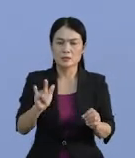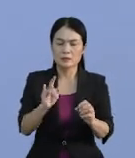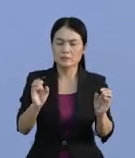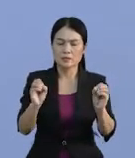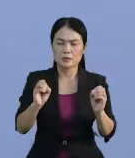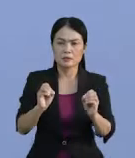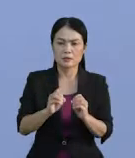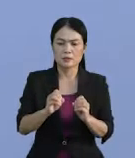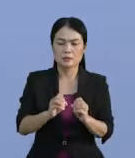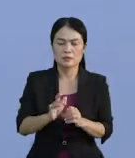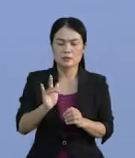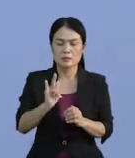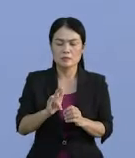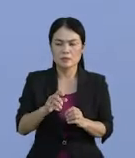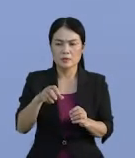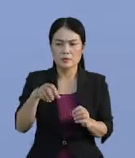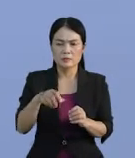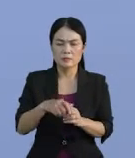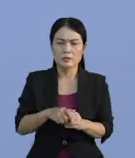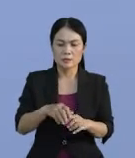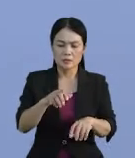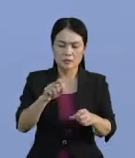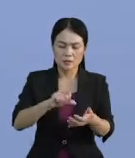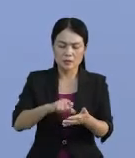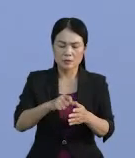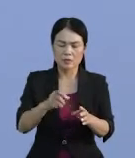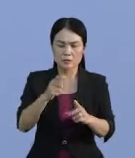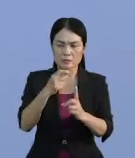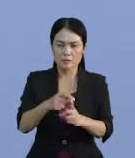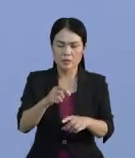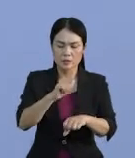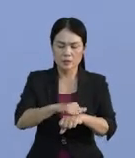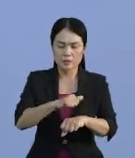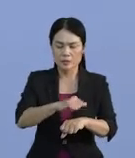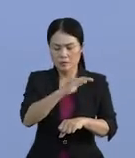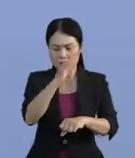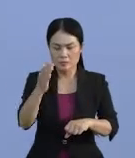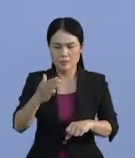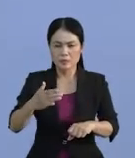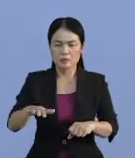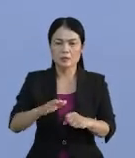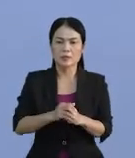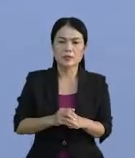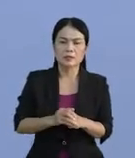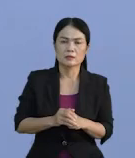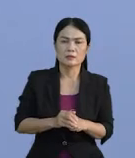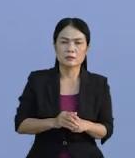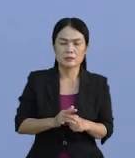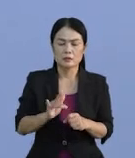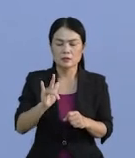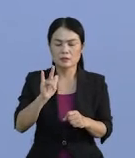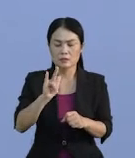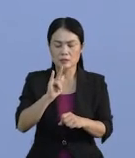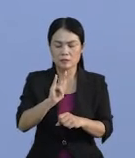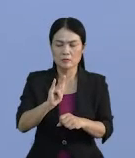ប៉ុន្តែបរពតហ្នឹងគឺនៃដូចនឹងពាក្យភ្នំមួយដែរមួយទៀតបាទគឺបបតា